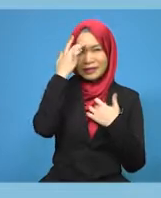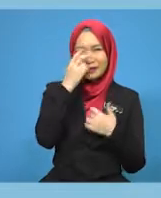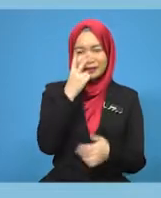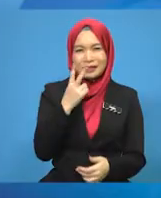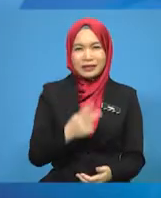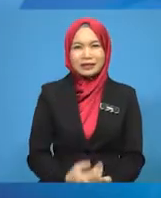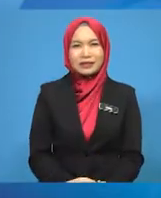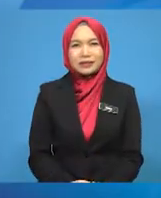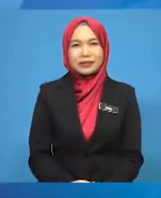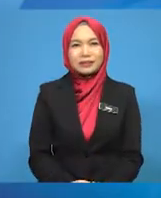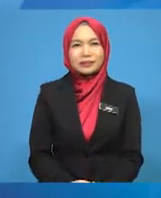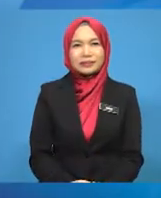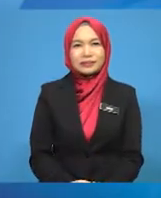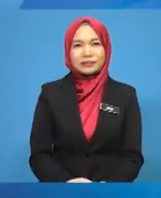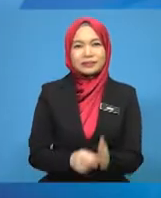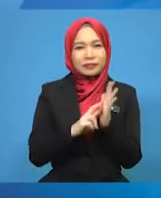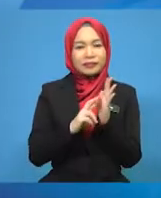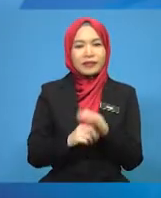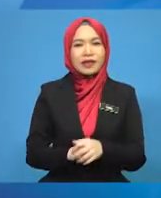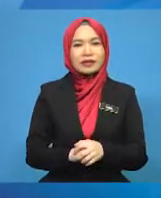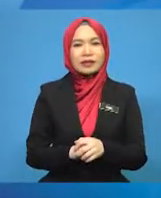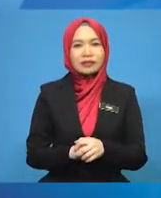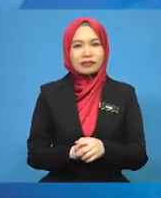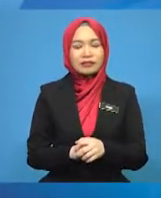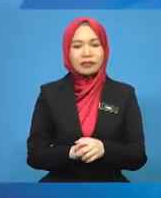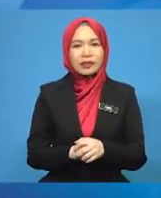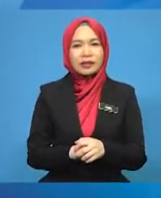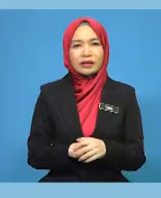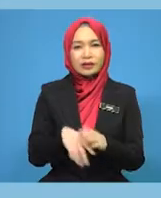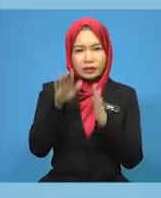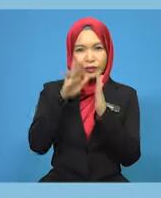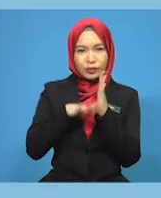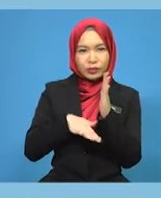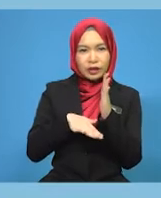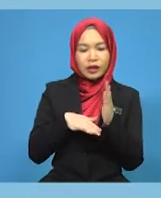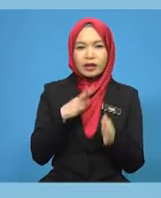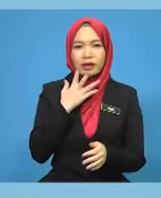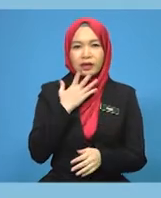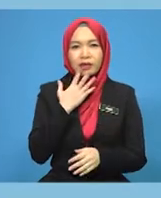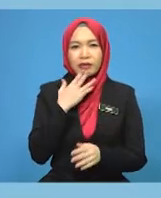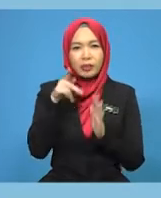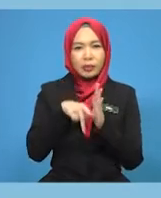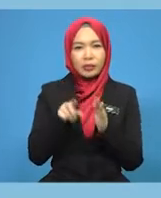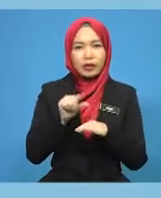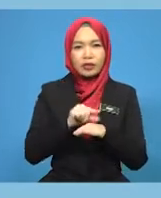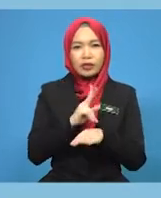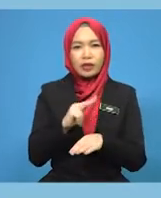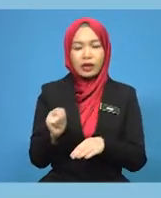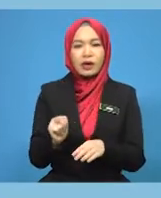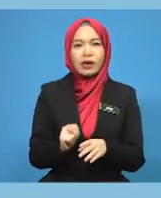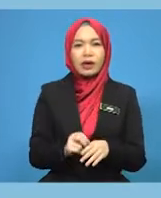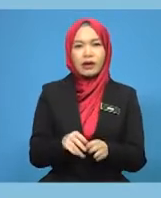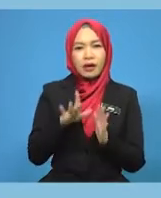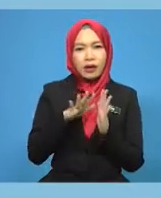lah. Okey, selepas kita dah tahu kebaikan, ini adalah kekurangan penggunaan warna yang tidak baik lah.